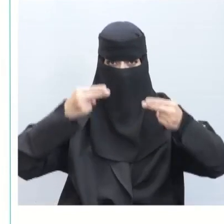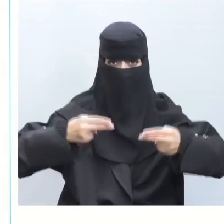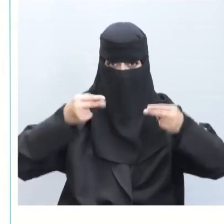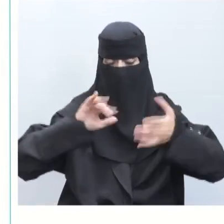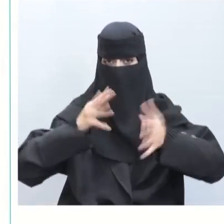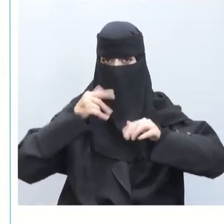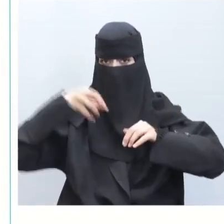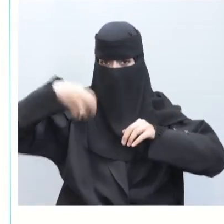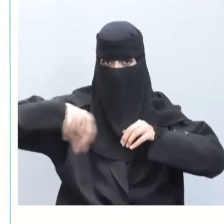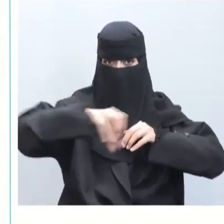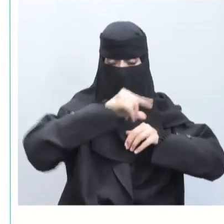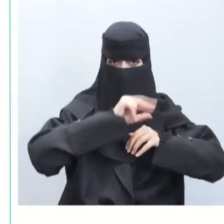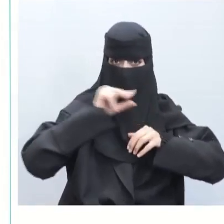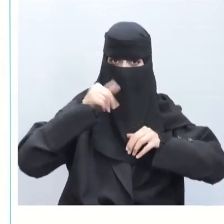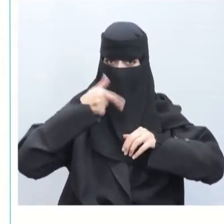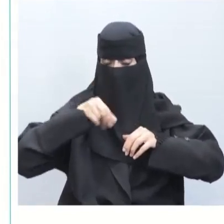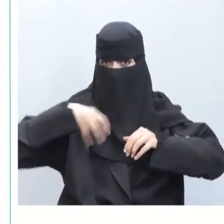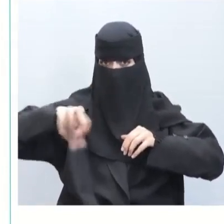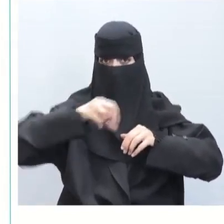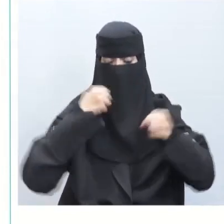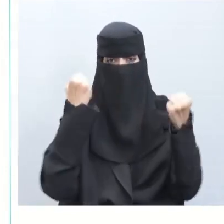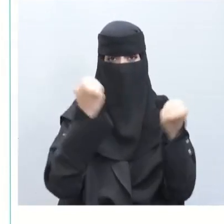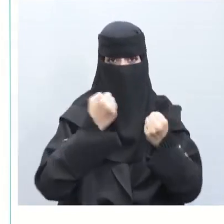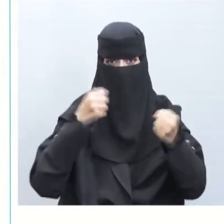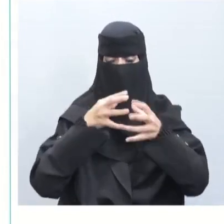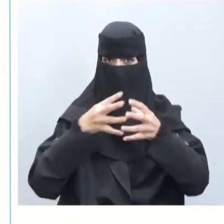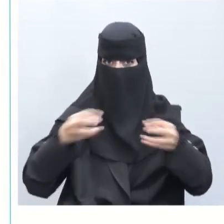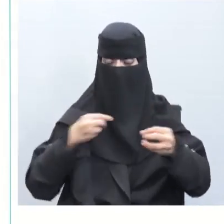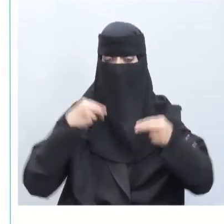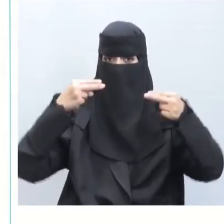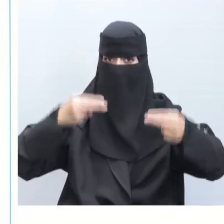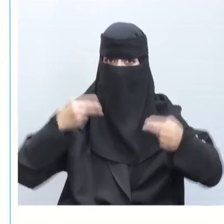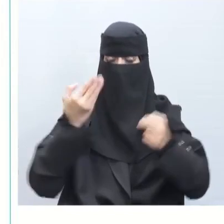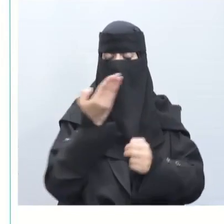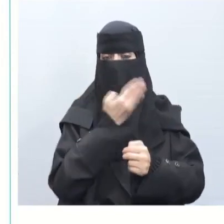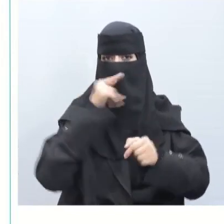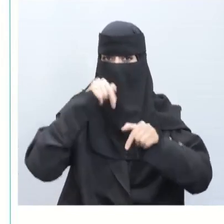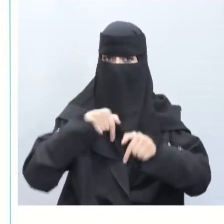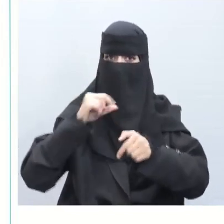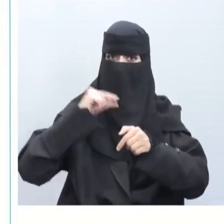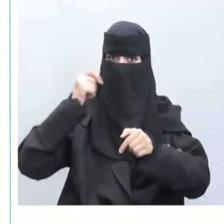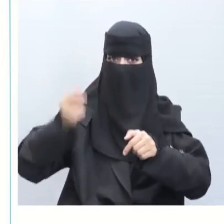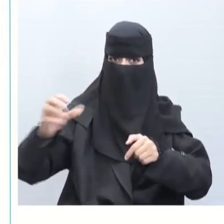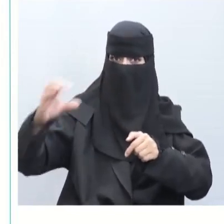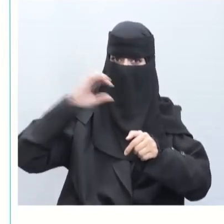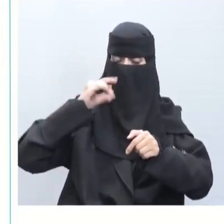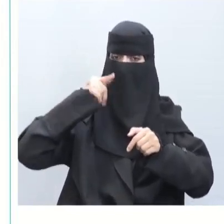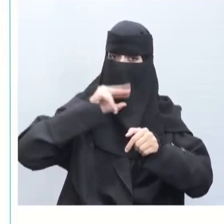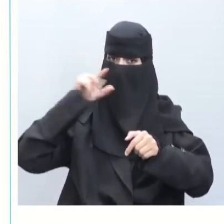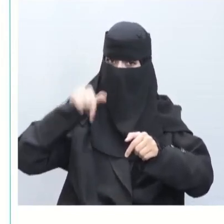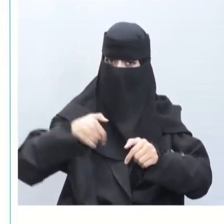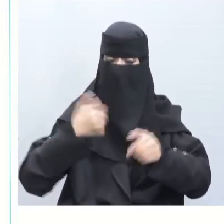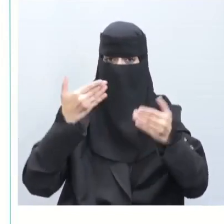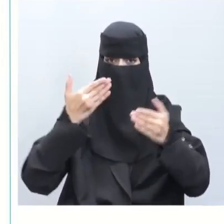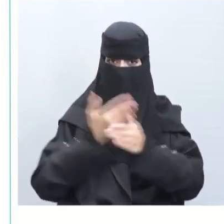ايضا كما قسمنا ما قبلها من انشطه حللنا الفعاليه وتاثيراتها في التمويل ايضا العوامل